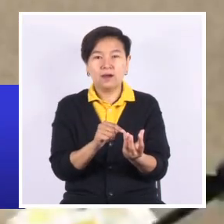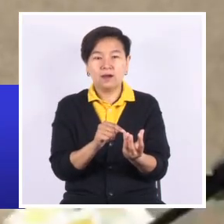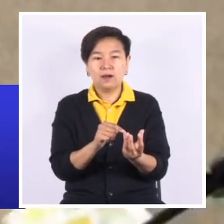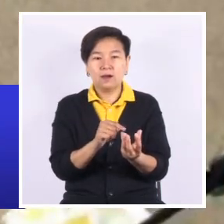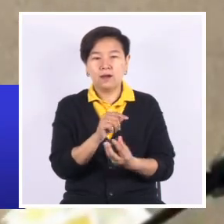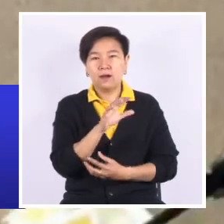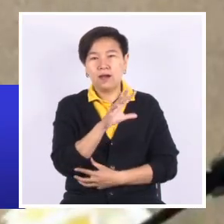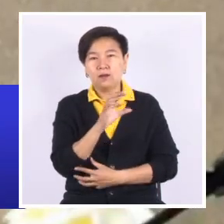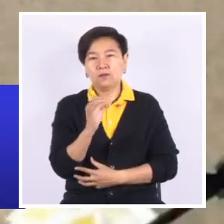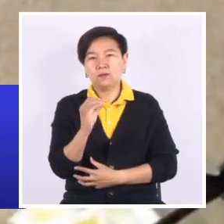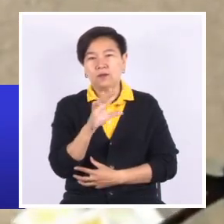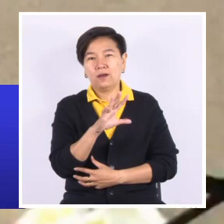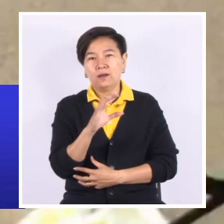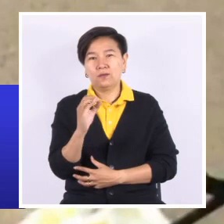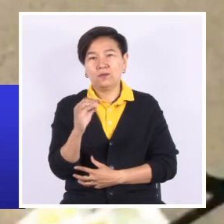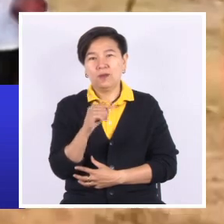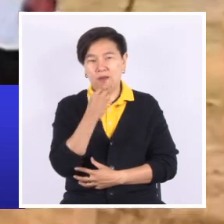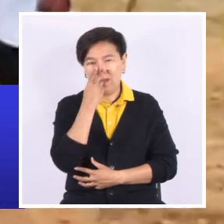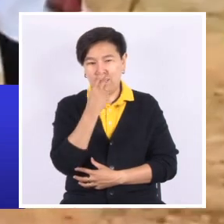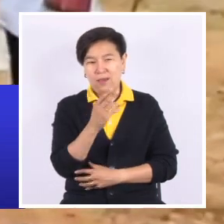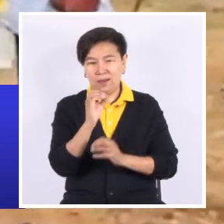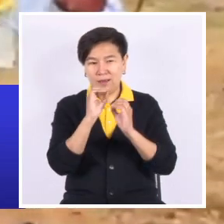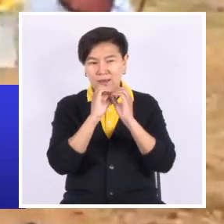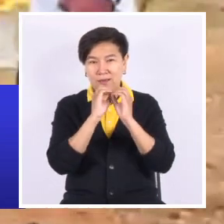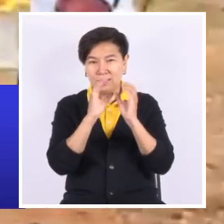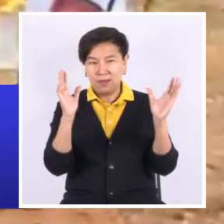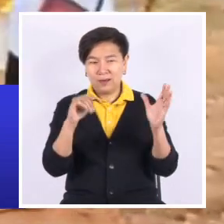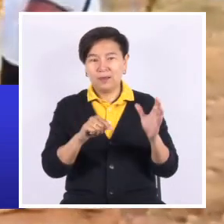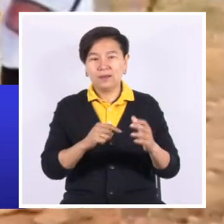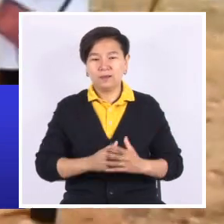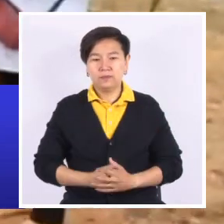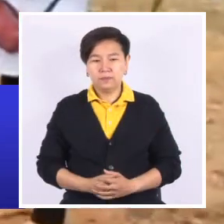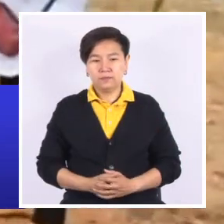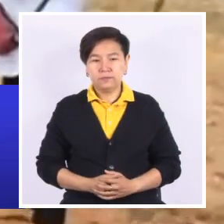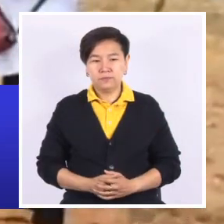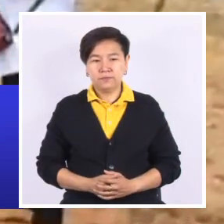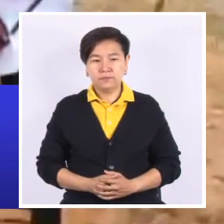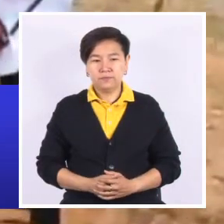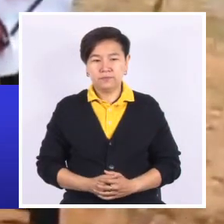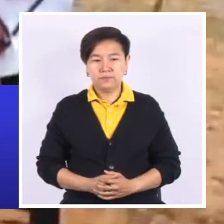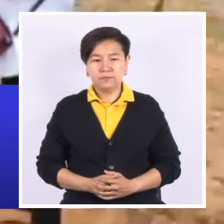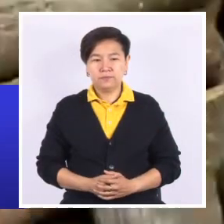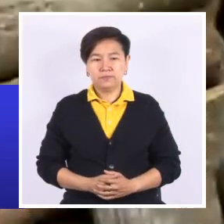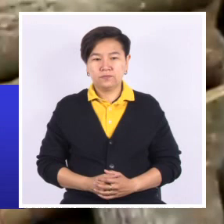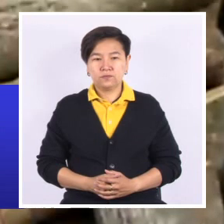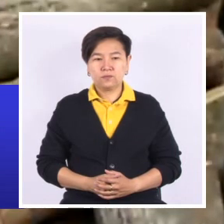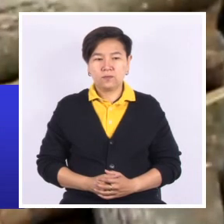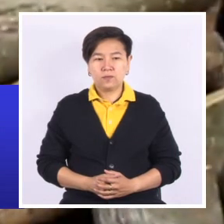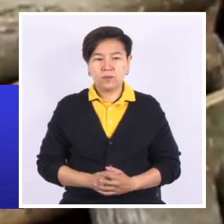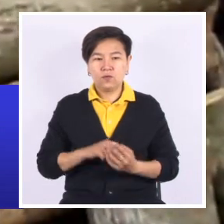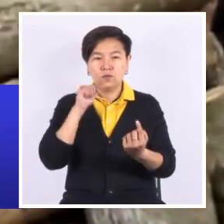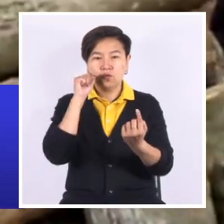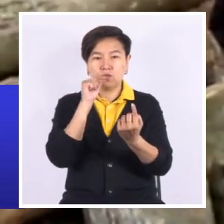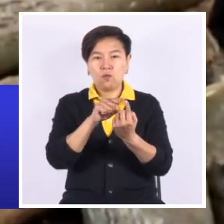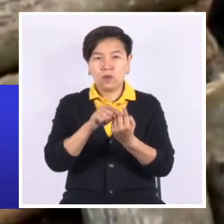ก็บอกแล้วไง50มาเลยจบข่าวเลยแบบนี้เออเนี่ยนะฮะมันไปตรงกับเลขฝาโลง